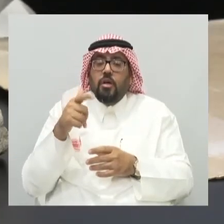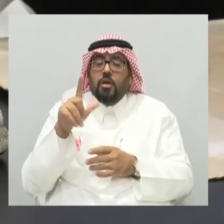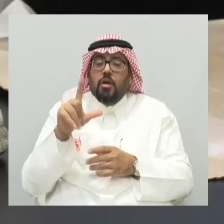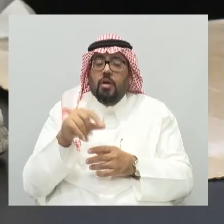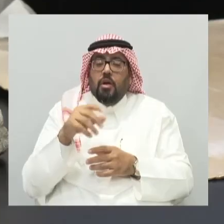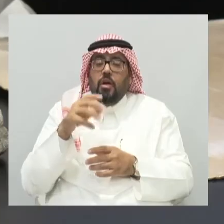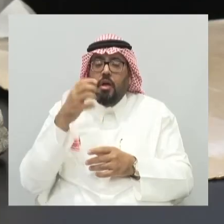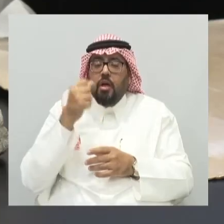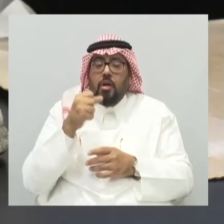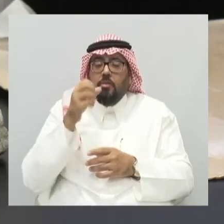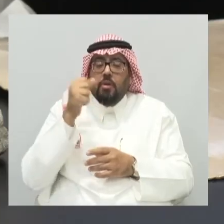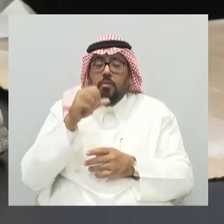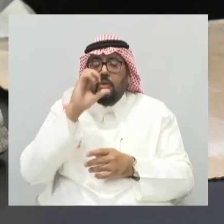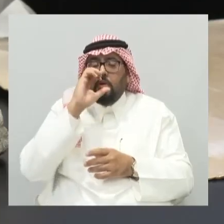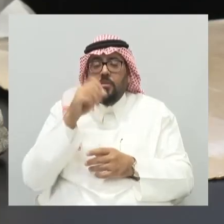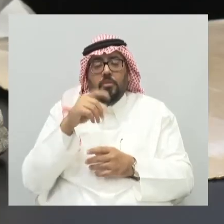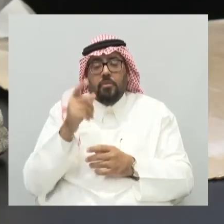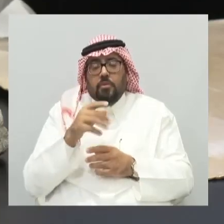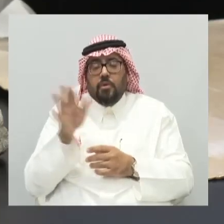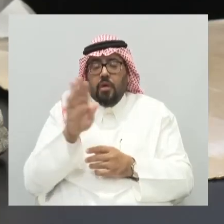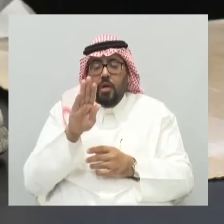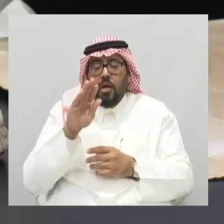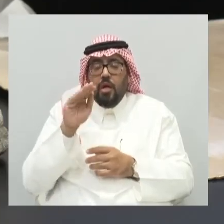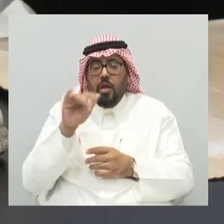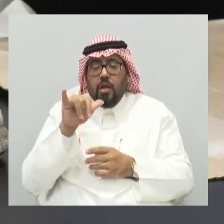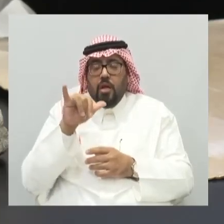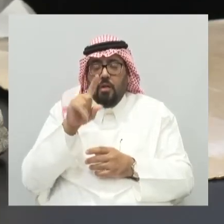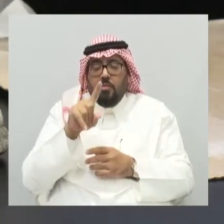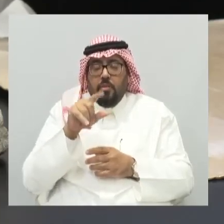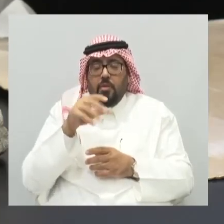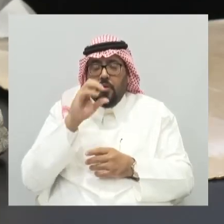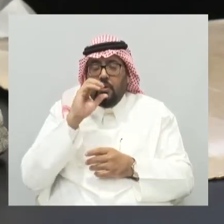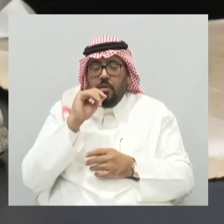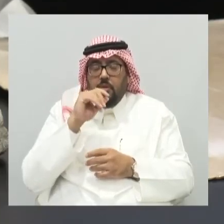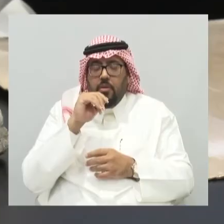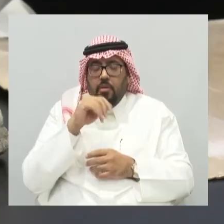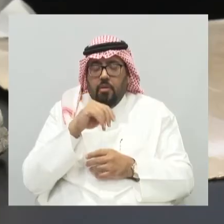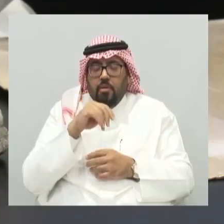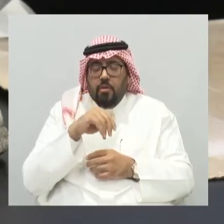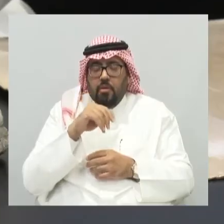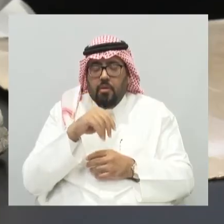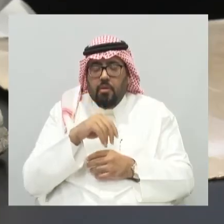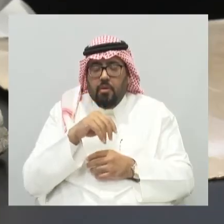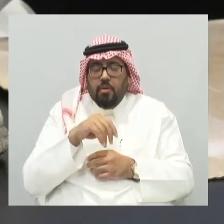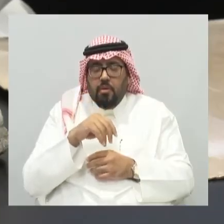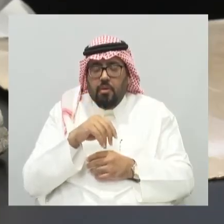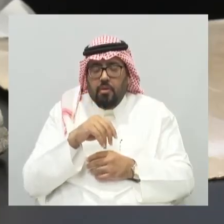اللبن سائل الحليب سائل طيب نذكر الصفات